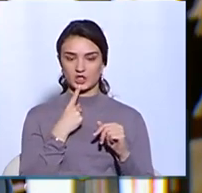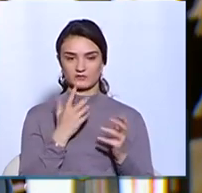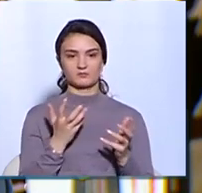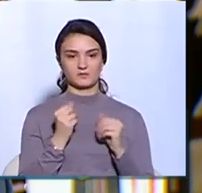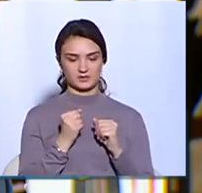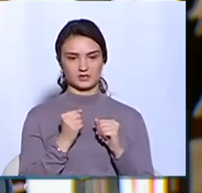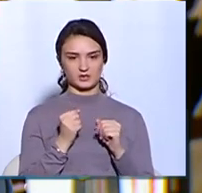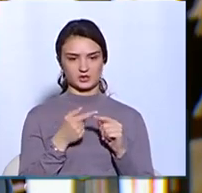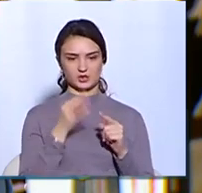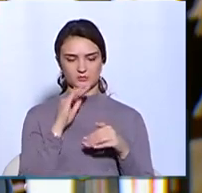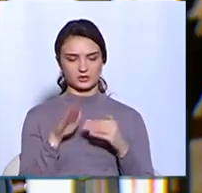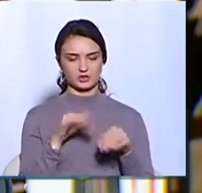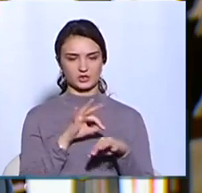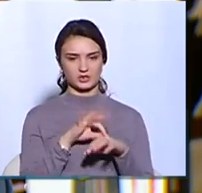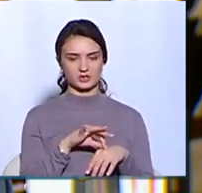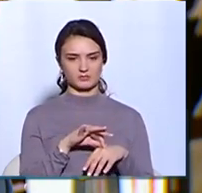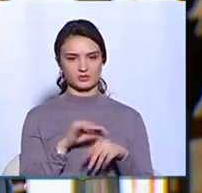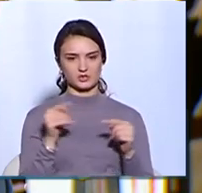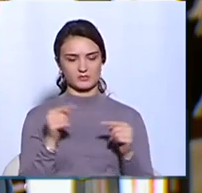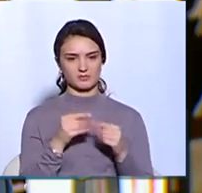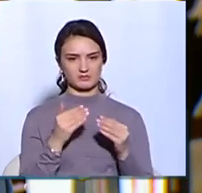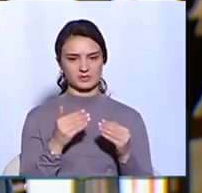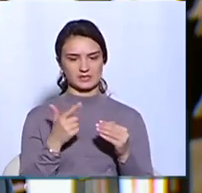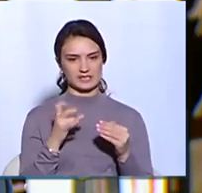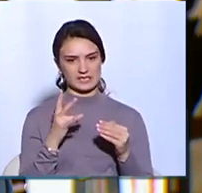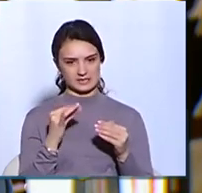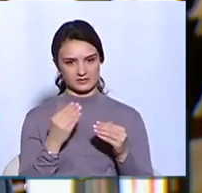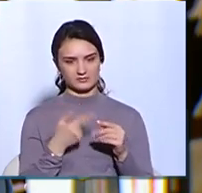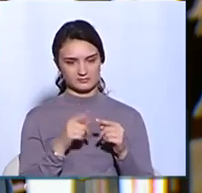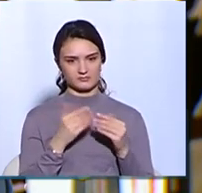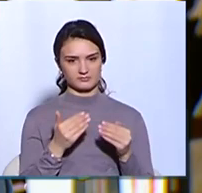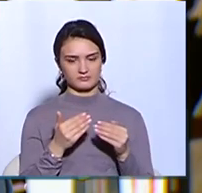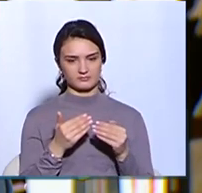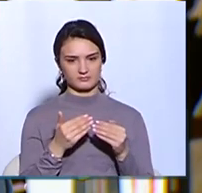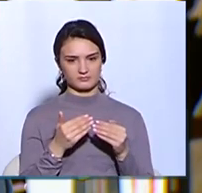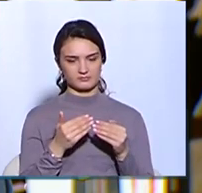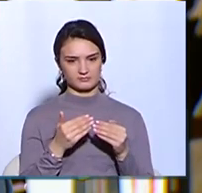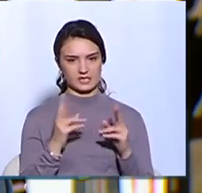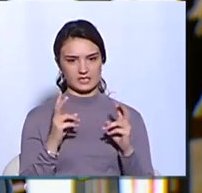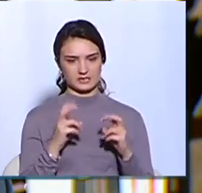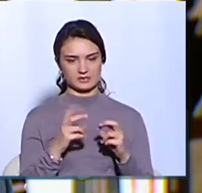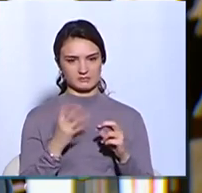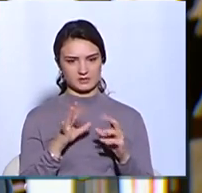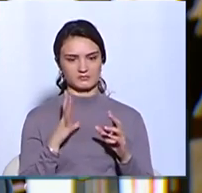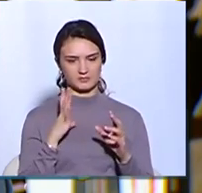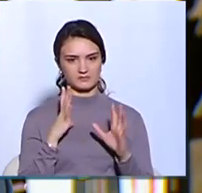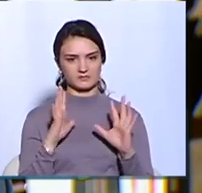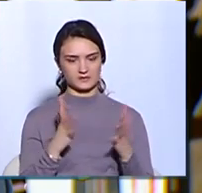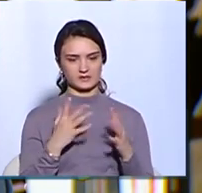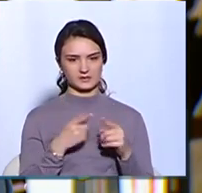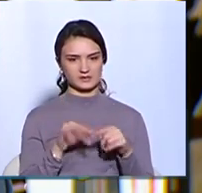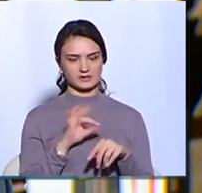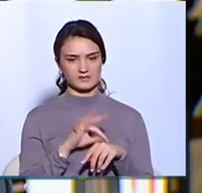მივიღეთ, შემდგომში ტარდება შესაბამისი გენის ან გენის პანელის გენეტიკური ანალიზი. მაგრამ ხდება ისეც, რომ